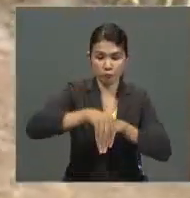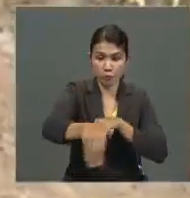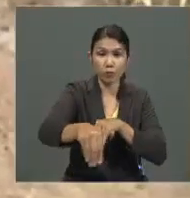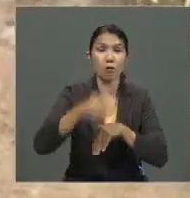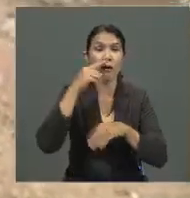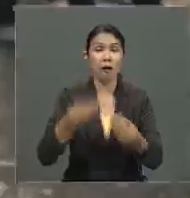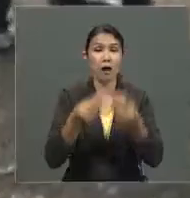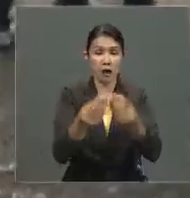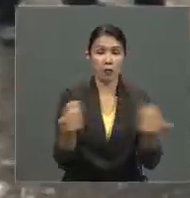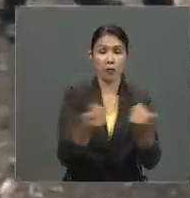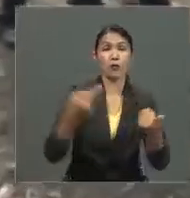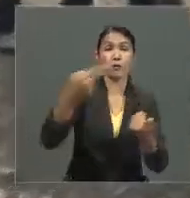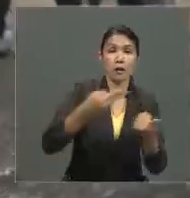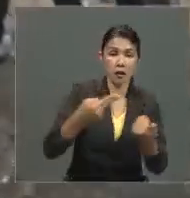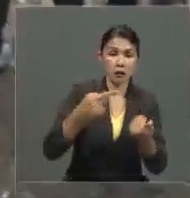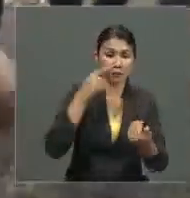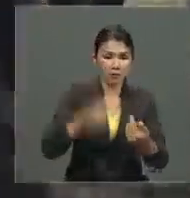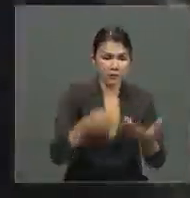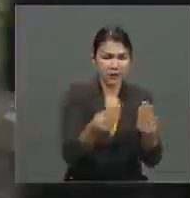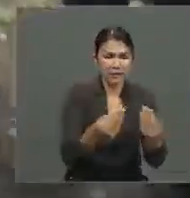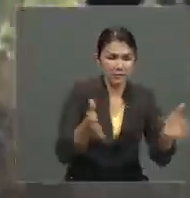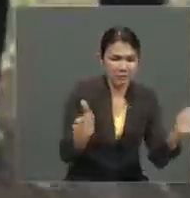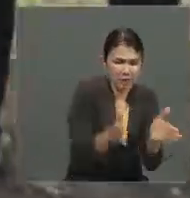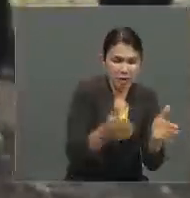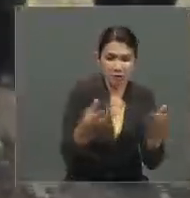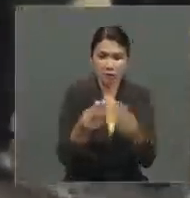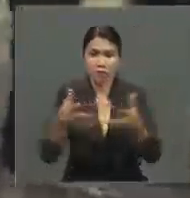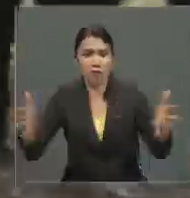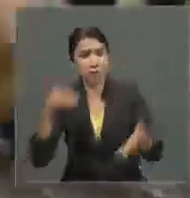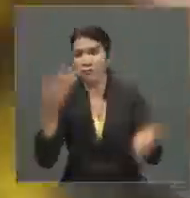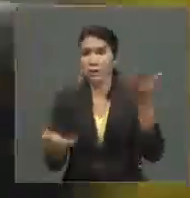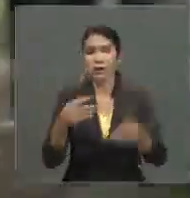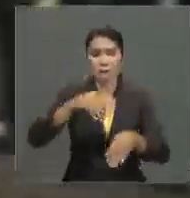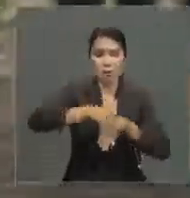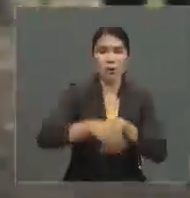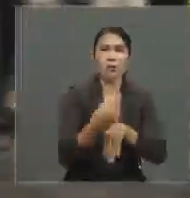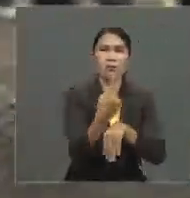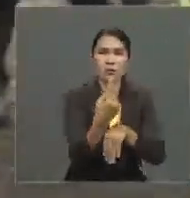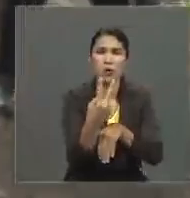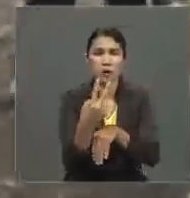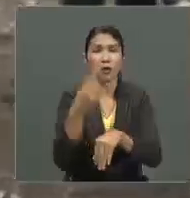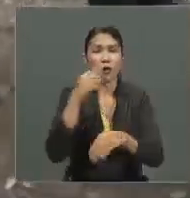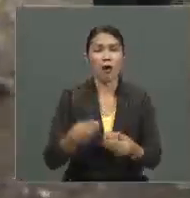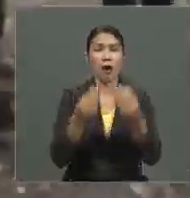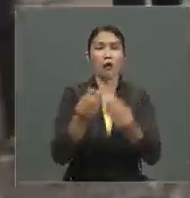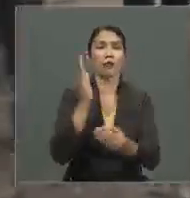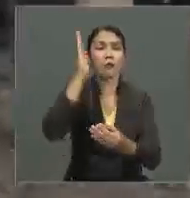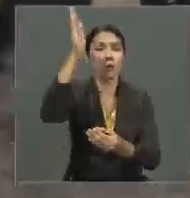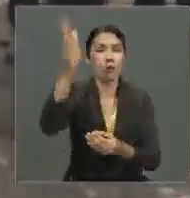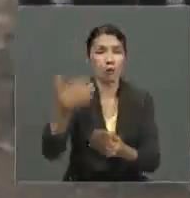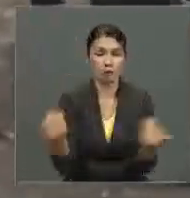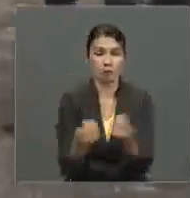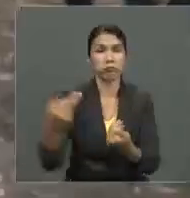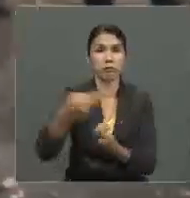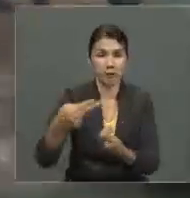พื้นที่ผืนใหญ่หรือว่าพื้นที่ผืนเล็กควรร่วมมือปลูกต้นไม้คนละต้น2ต้นเพื่อให้ได้ต้นไม้ไว้ให้ลูกหลานนอกจากนั้นปัญหาไฟป่าที่